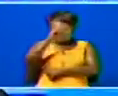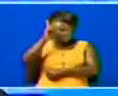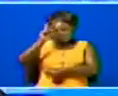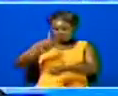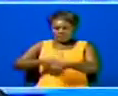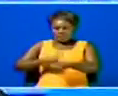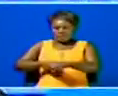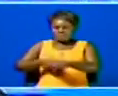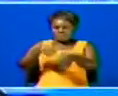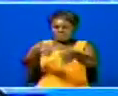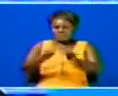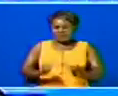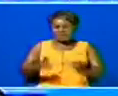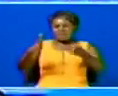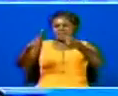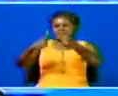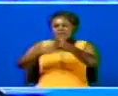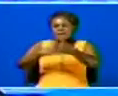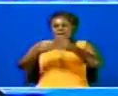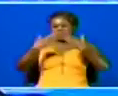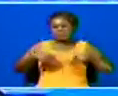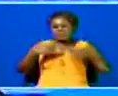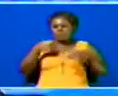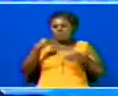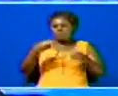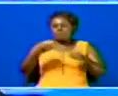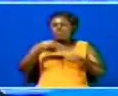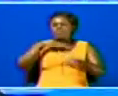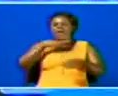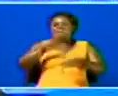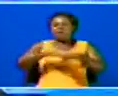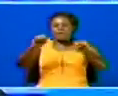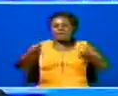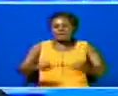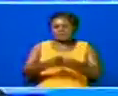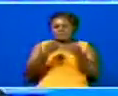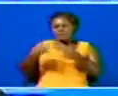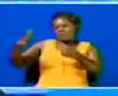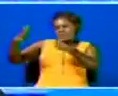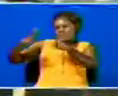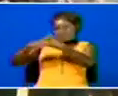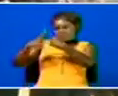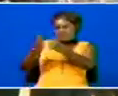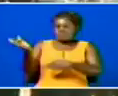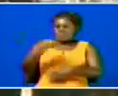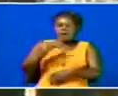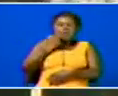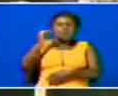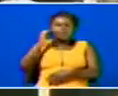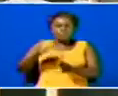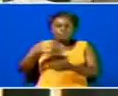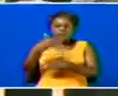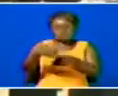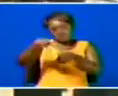mazishi ya watu 9 waliofariki kufuatia ajali kwenye barabara ya kutoka Nyeri kuelekea Nyahururu. 9 hao walikuwa wakirejea nyumbani baada ya